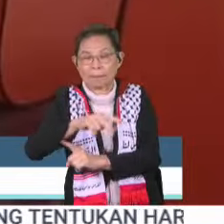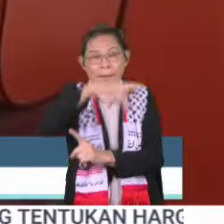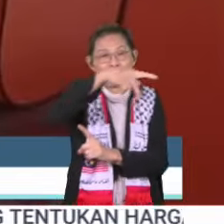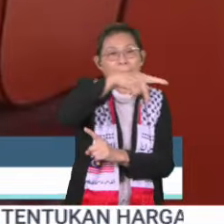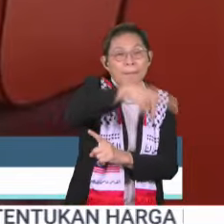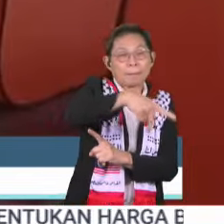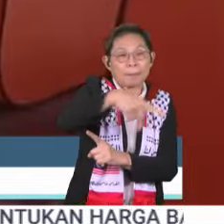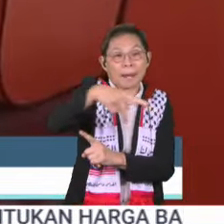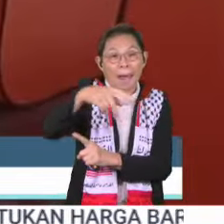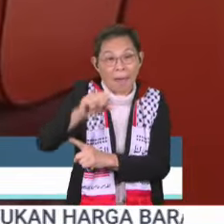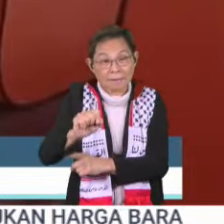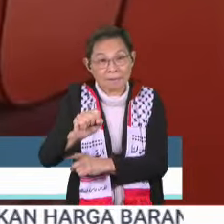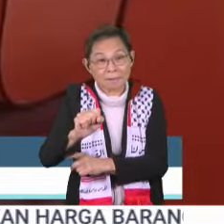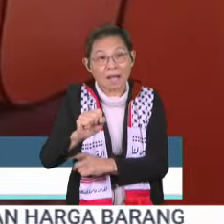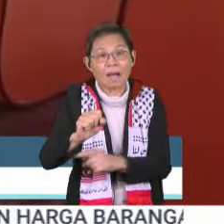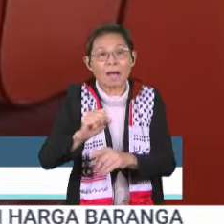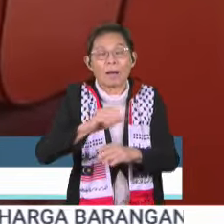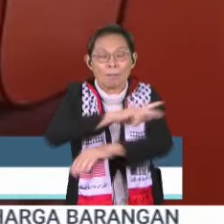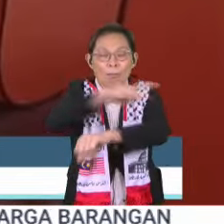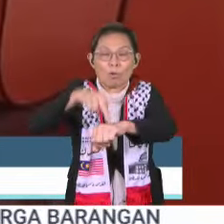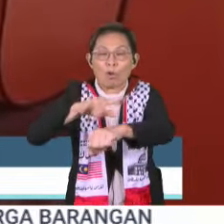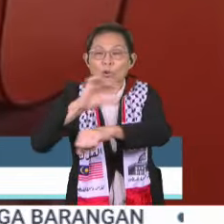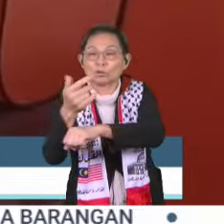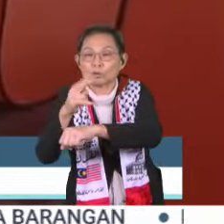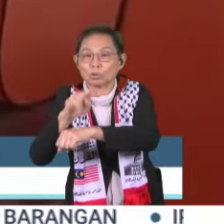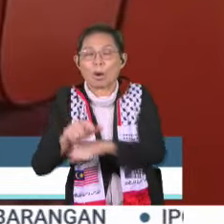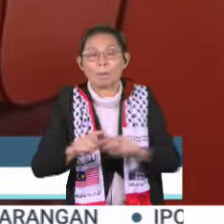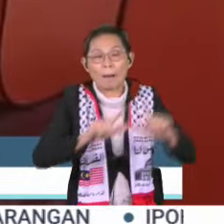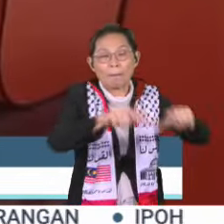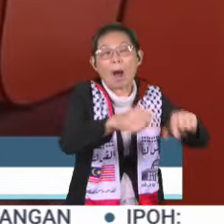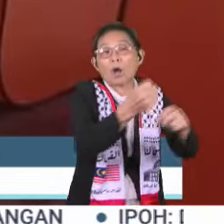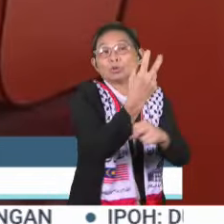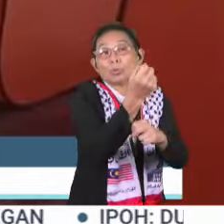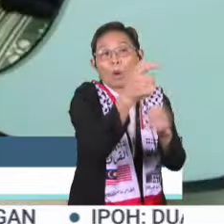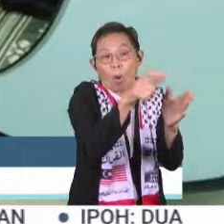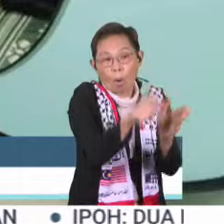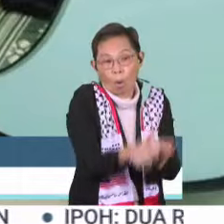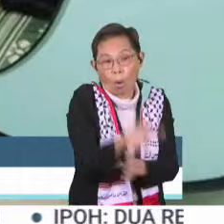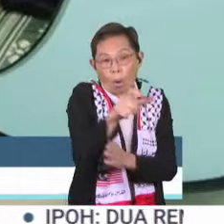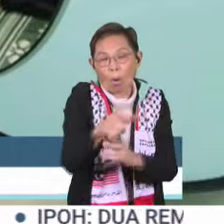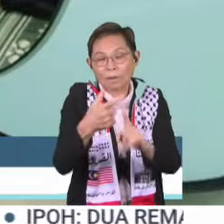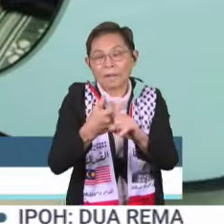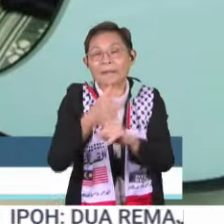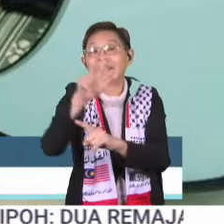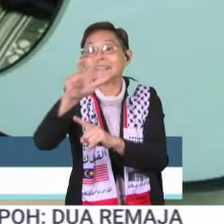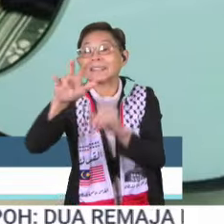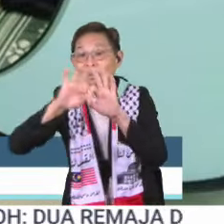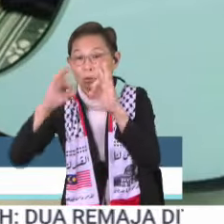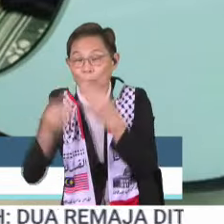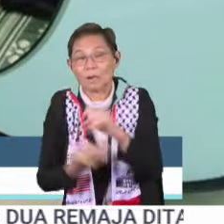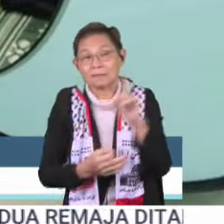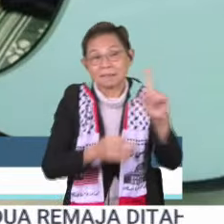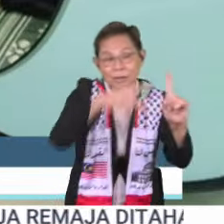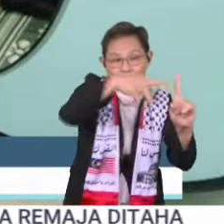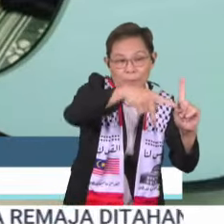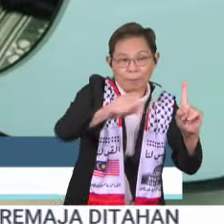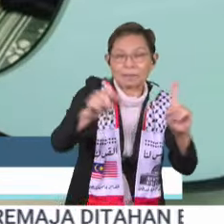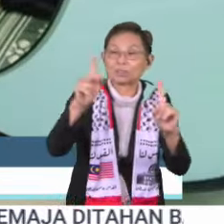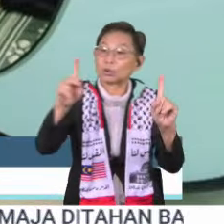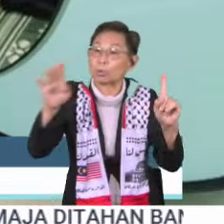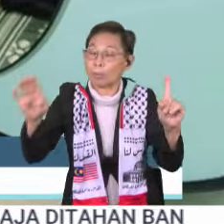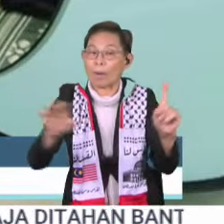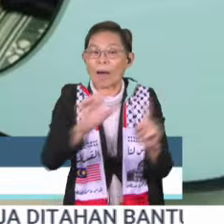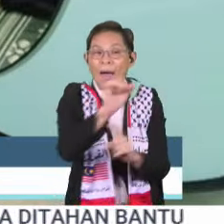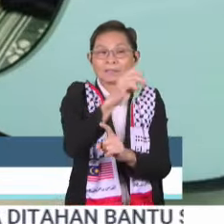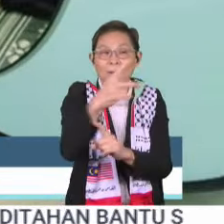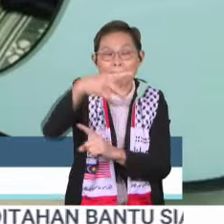SK Pulau Condong yang menempatkan seramai 12 penduduk terjejas banjir daripada 3 keluarga. 1 PPS di Kota Baru iaitu